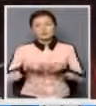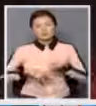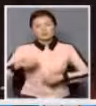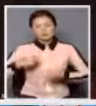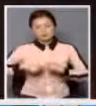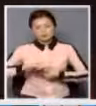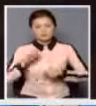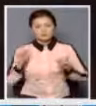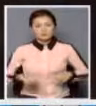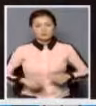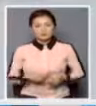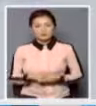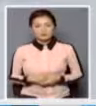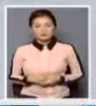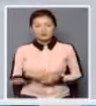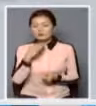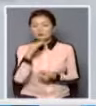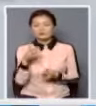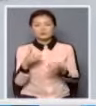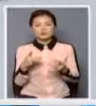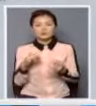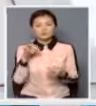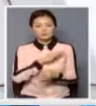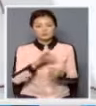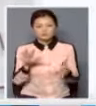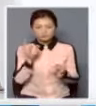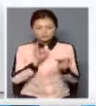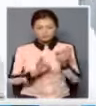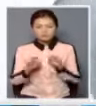бизнеса и мебельной промышленности, и в качестве сырья для получения